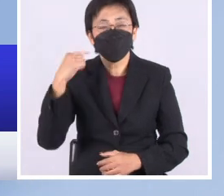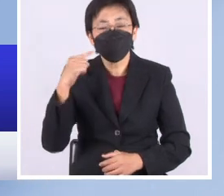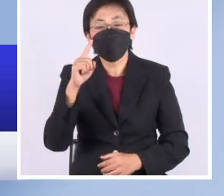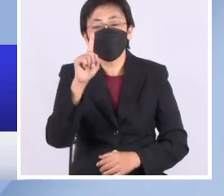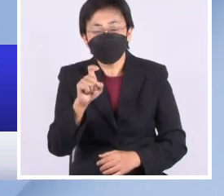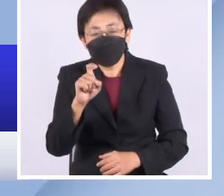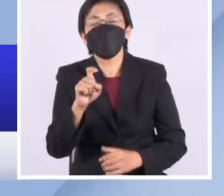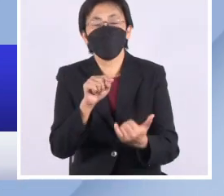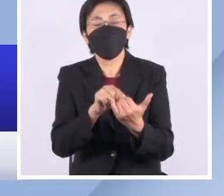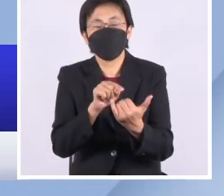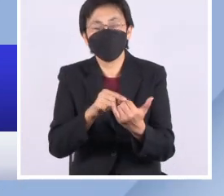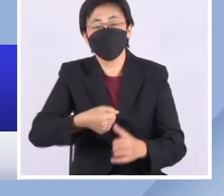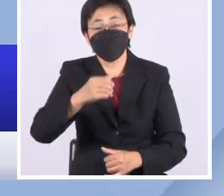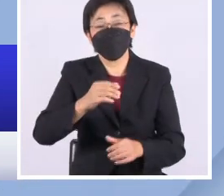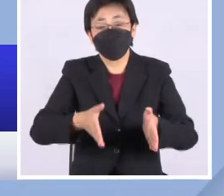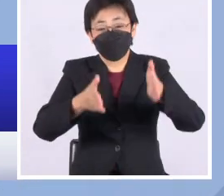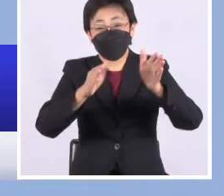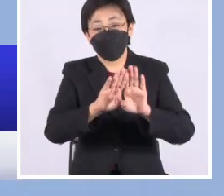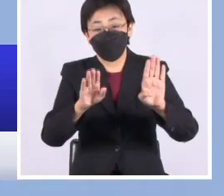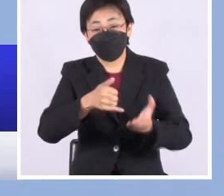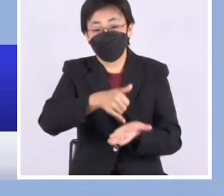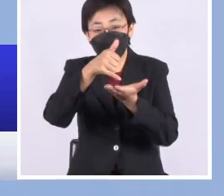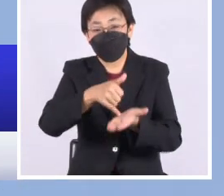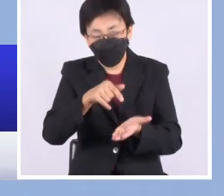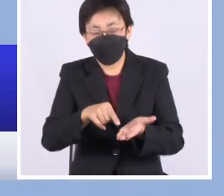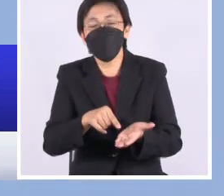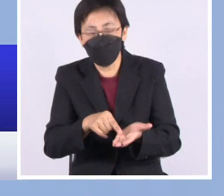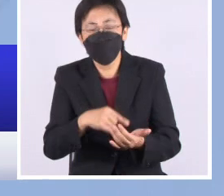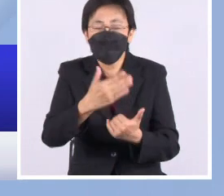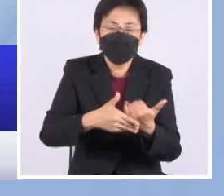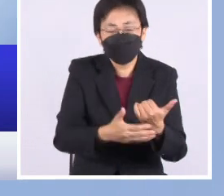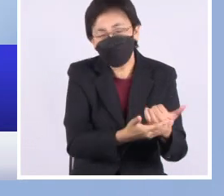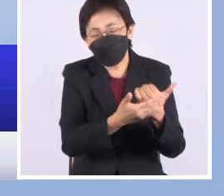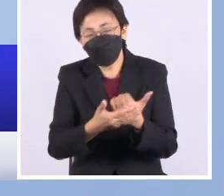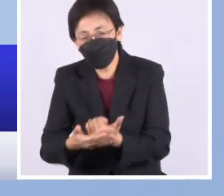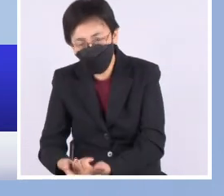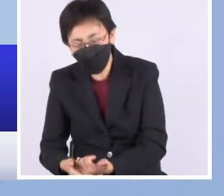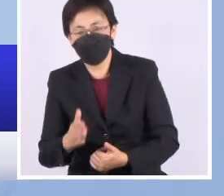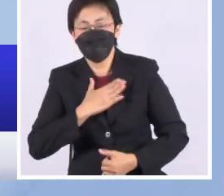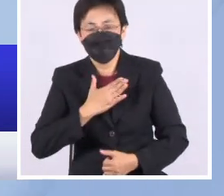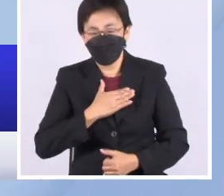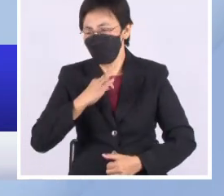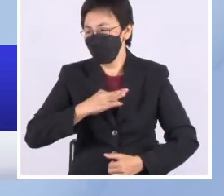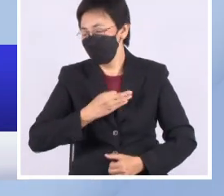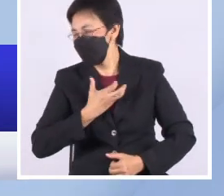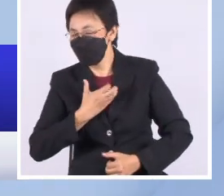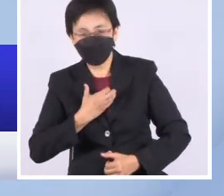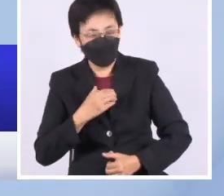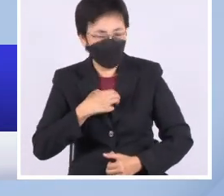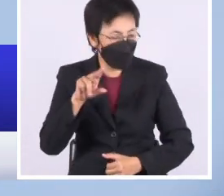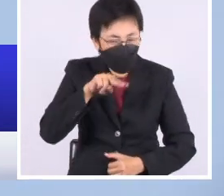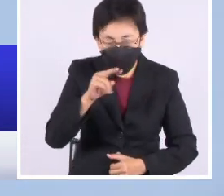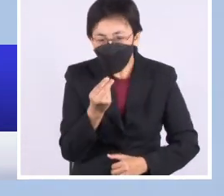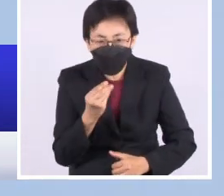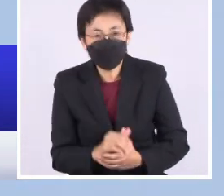นูก็พูดกับเขาว่าขอให้โดนจิตโดนใจเจอมันด้วยนะก็เจอไววันนั้นอะวันที่หนูนั่งรอเขาอยู่อะรอที่ว่า